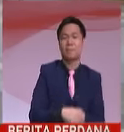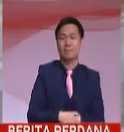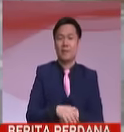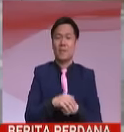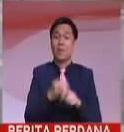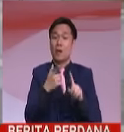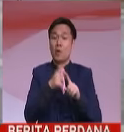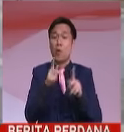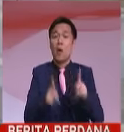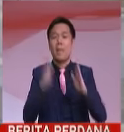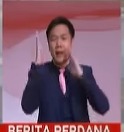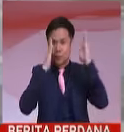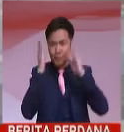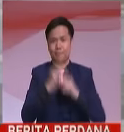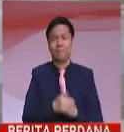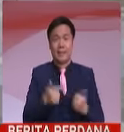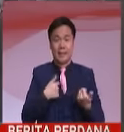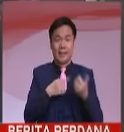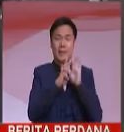berita arti